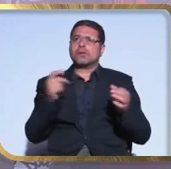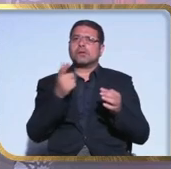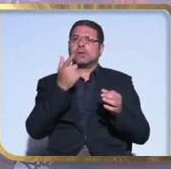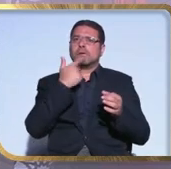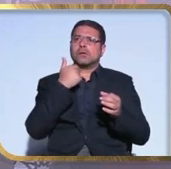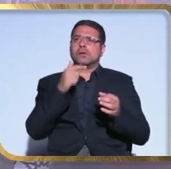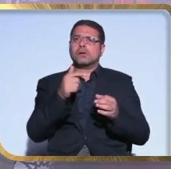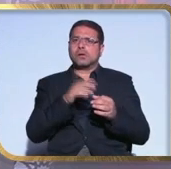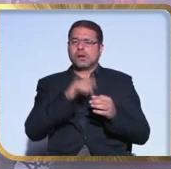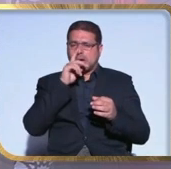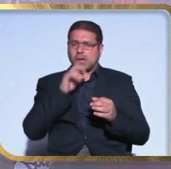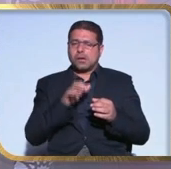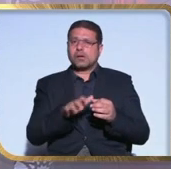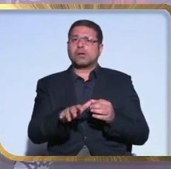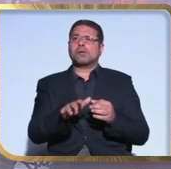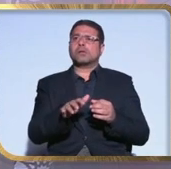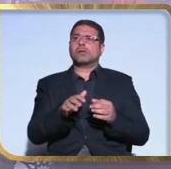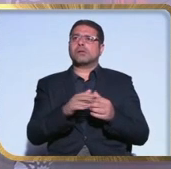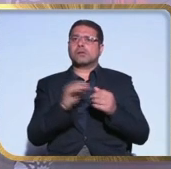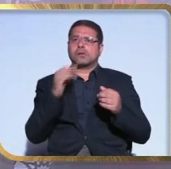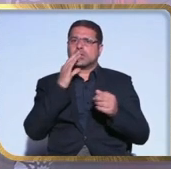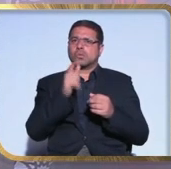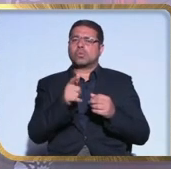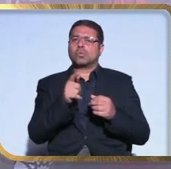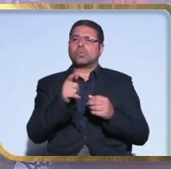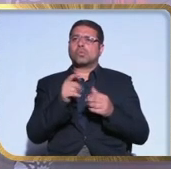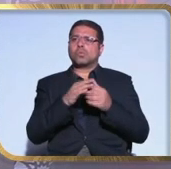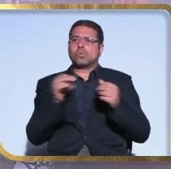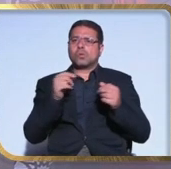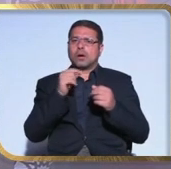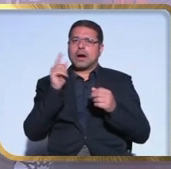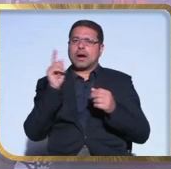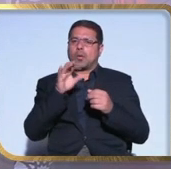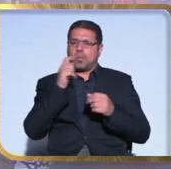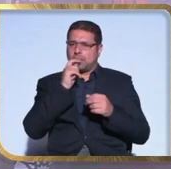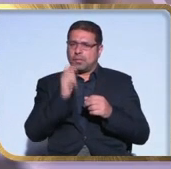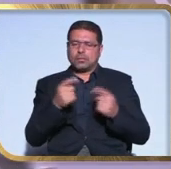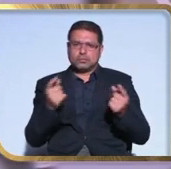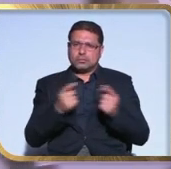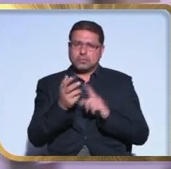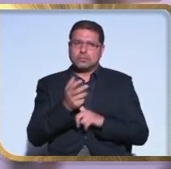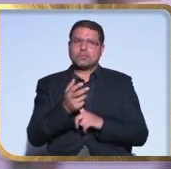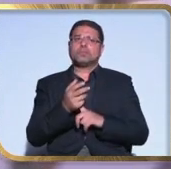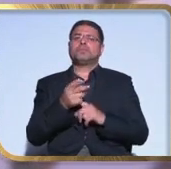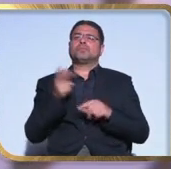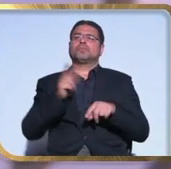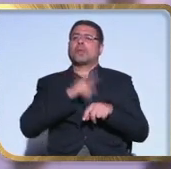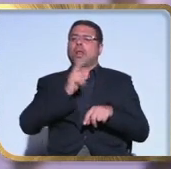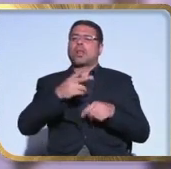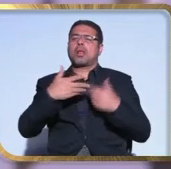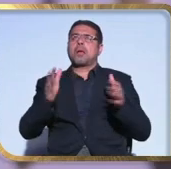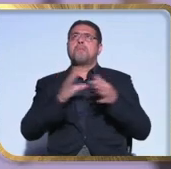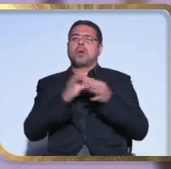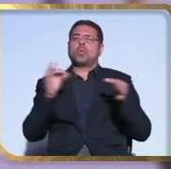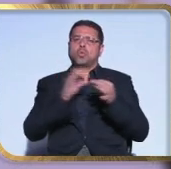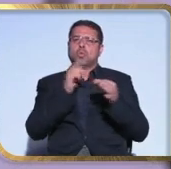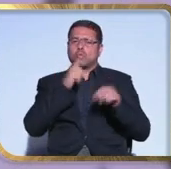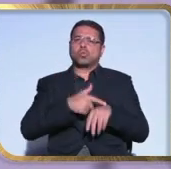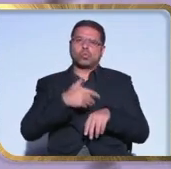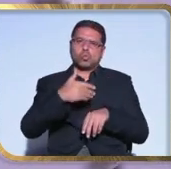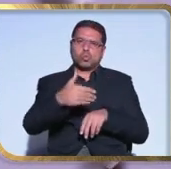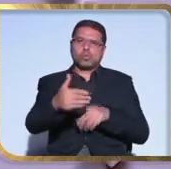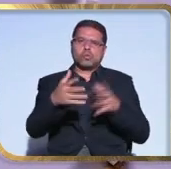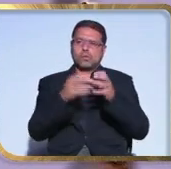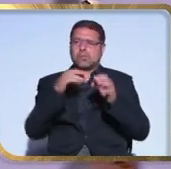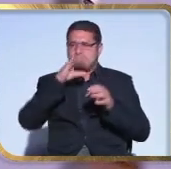الرقيه من النمله وقصه ابن صائد والدواب التي لا جناح في قتلهن وغير ده من الموضوعات اللي بيطول شرحها احنا